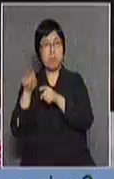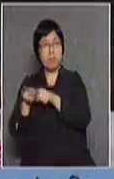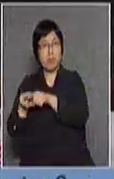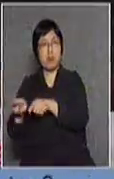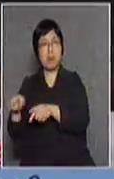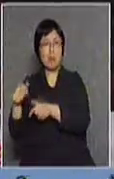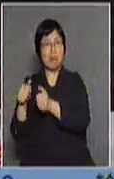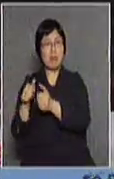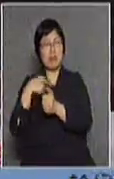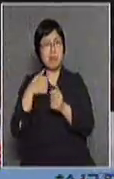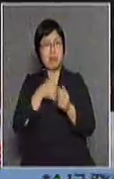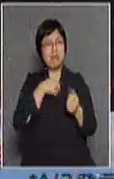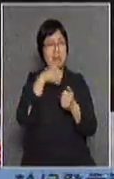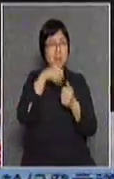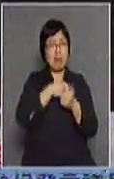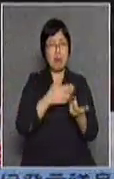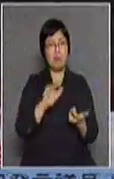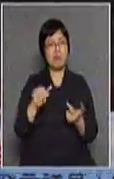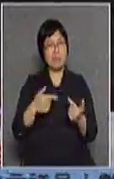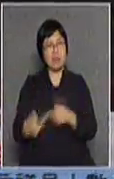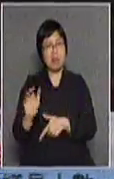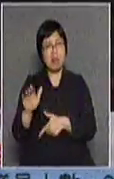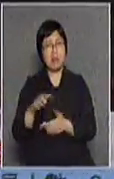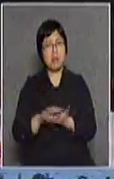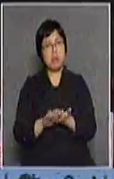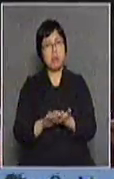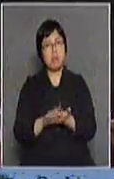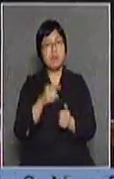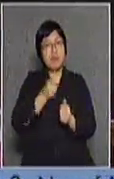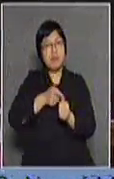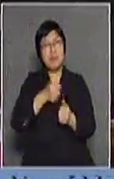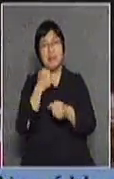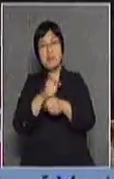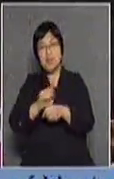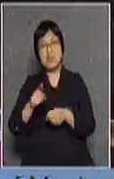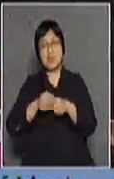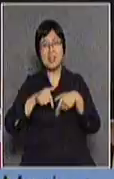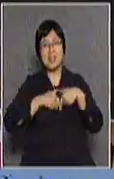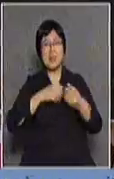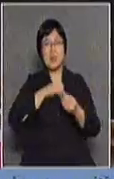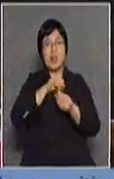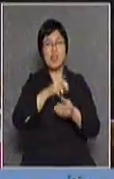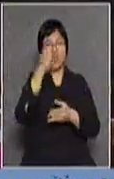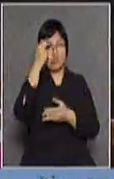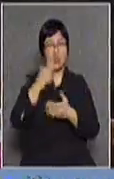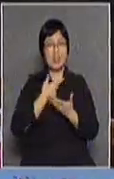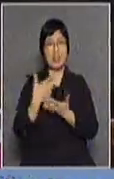嗰個女人又入翻去繼續追打佢，咁都得嘅喎。咁你點樣去輔導？點樣去做？係咪真心關注同志嘅權益呢？